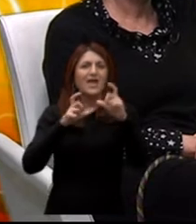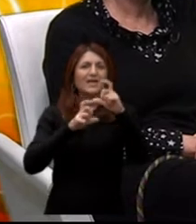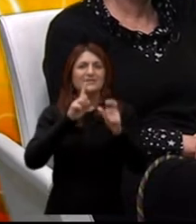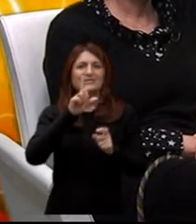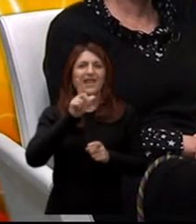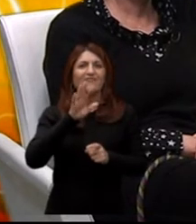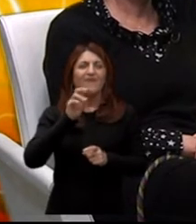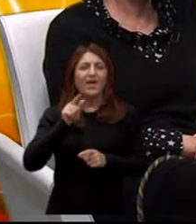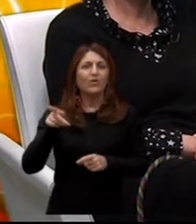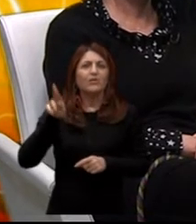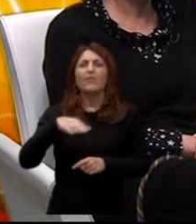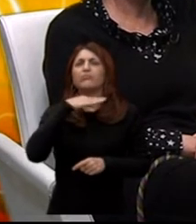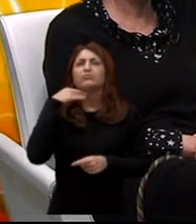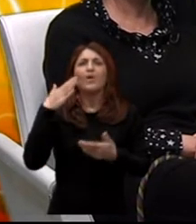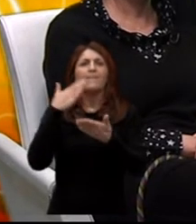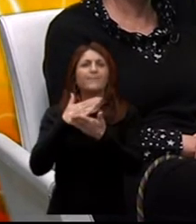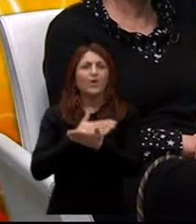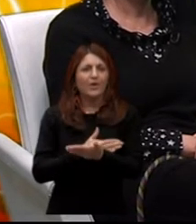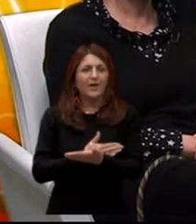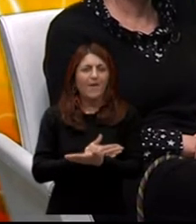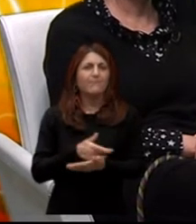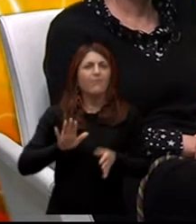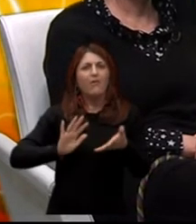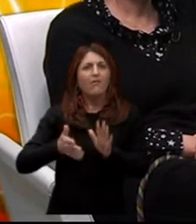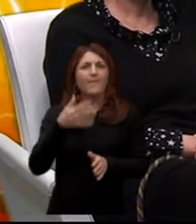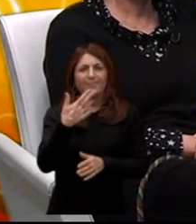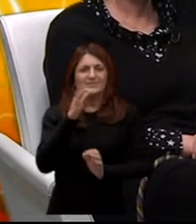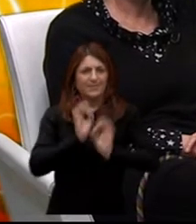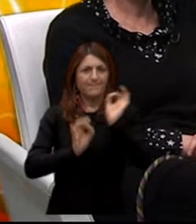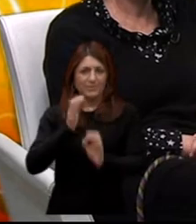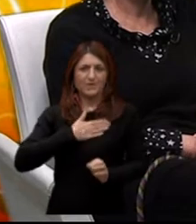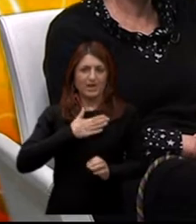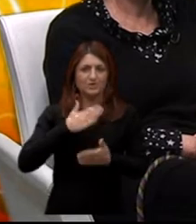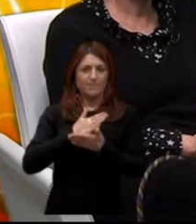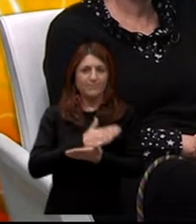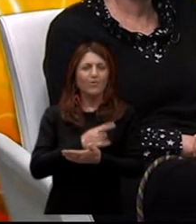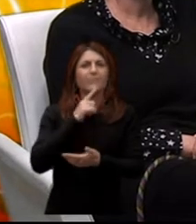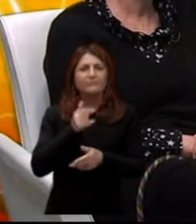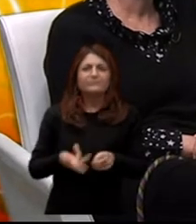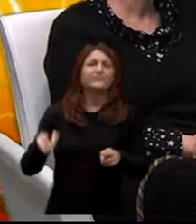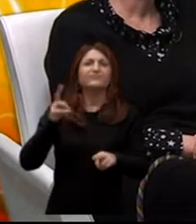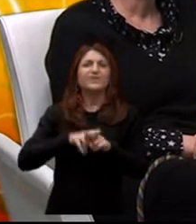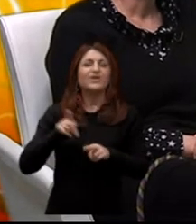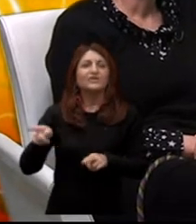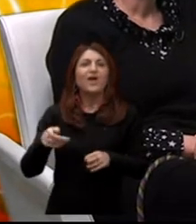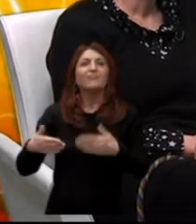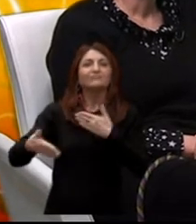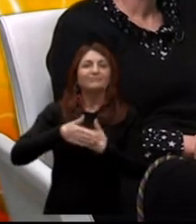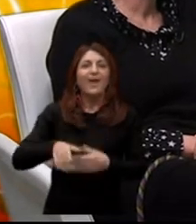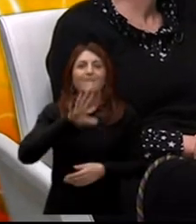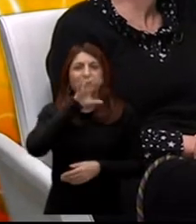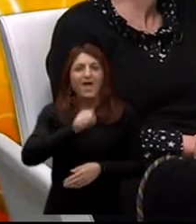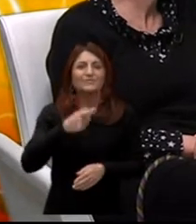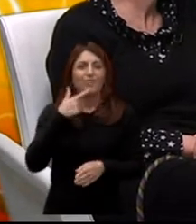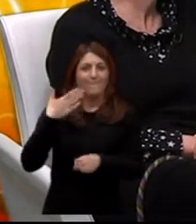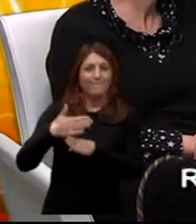ima jako velik broj programa, a 50% naših programa, pa čak i više, su usmjereni na pse pomagače. Od